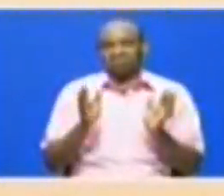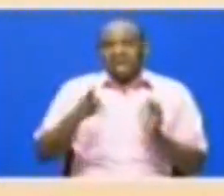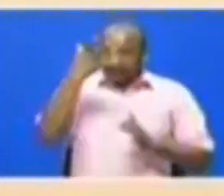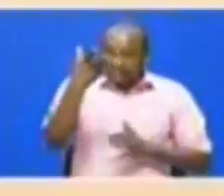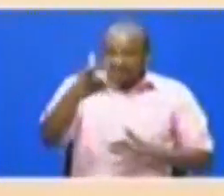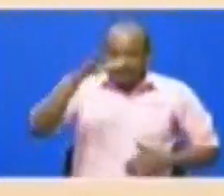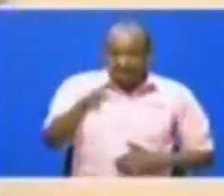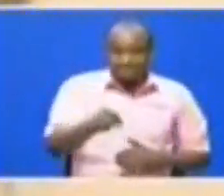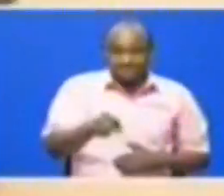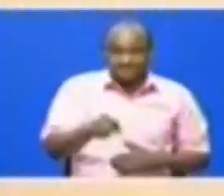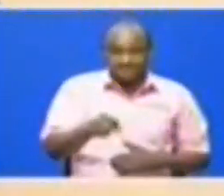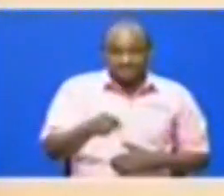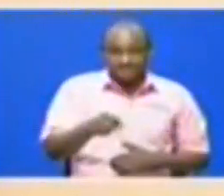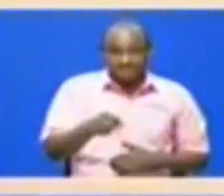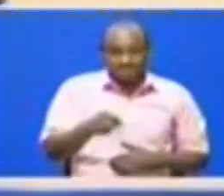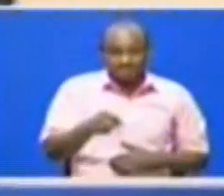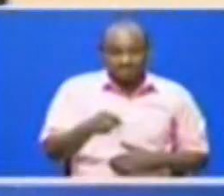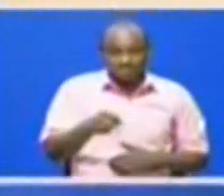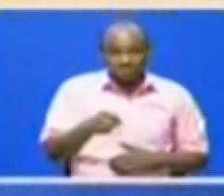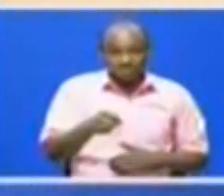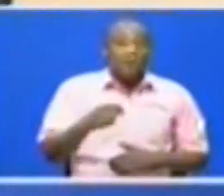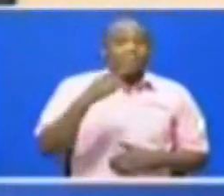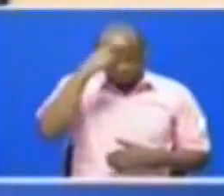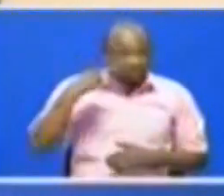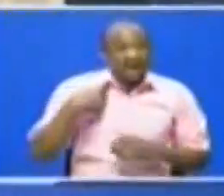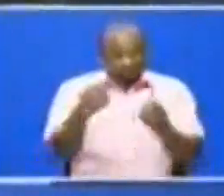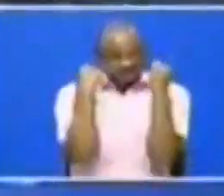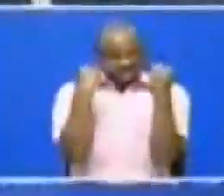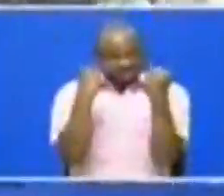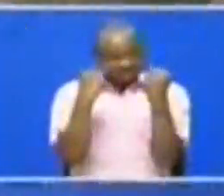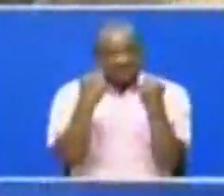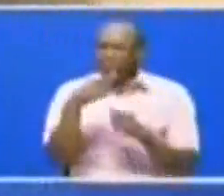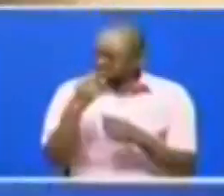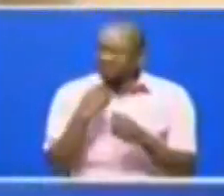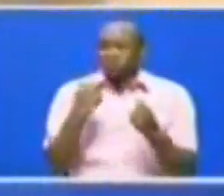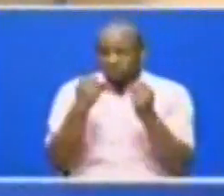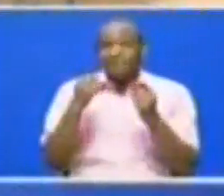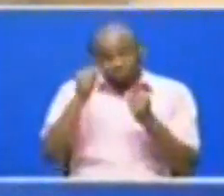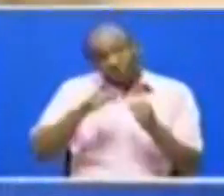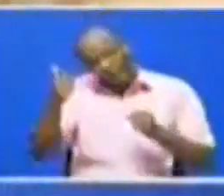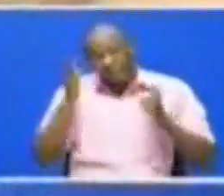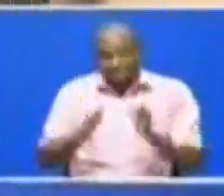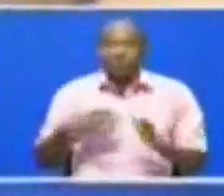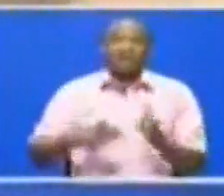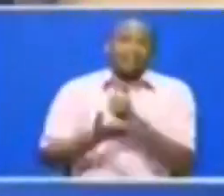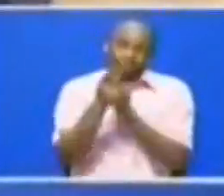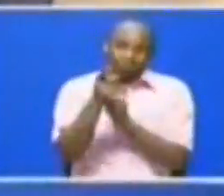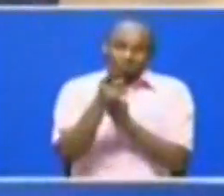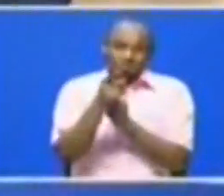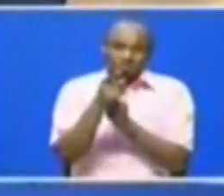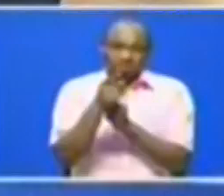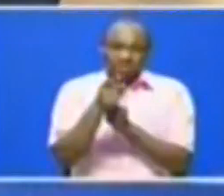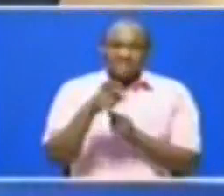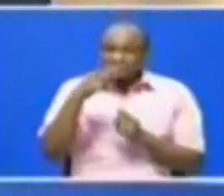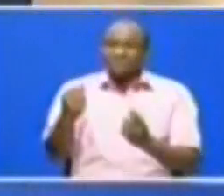Unatumia mkono kwa sababu ako na nguvu. Kama kuna mwenzako anaweza kusaidia wewe.